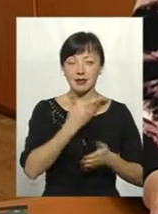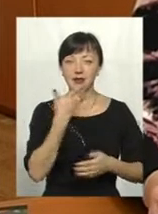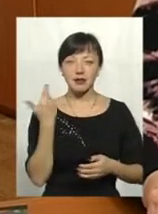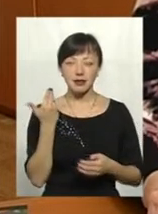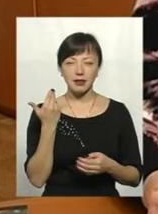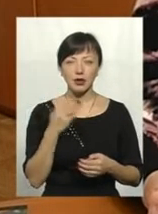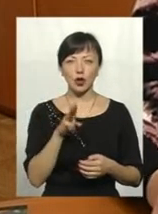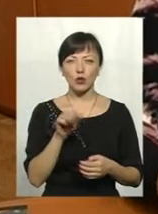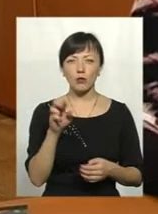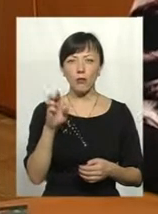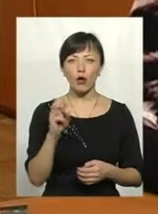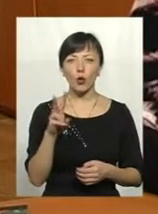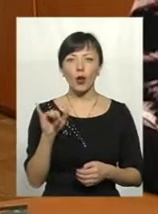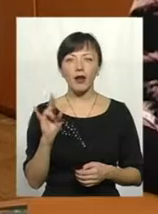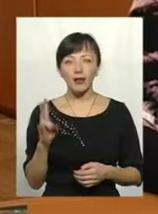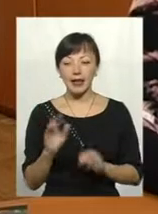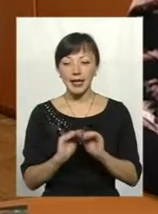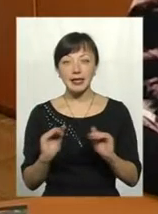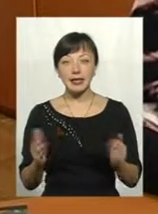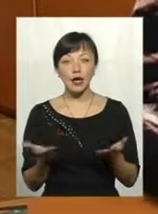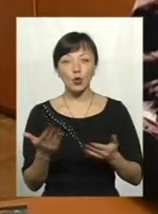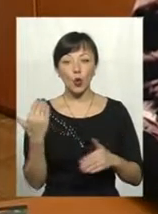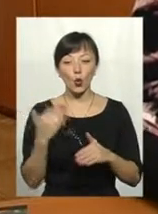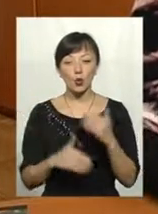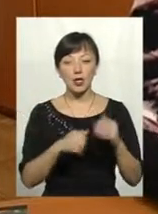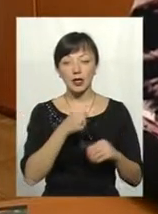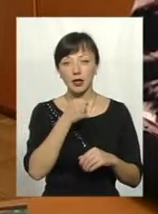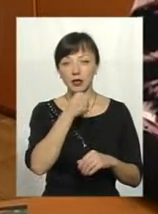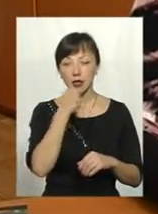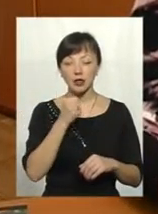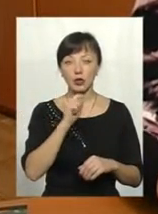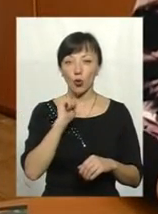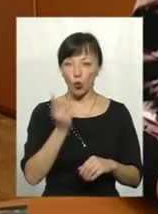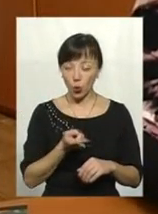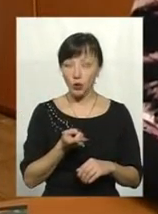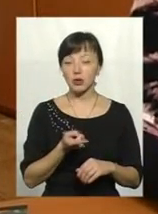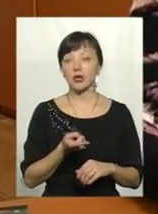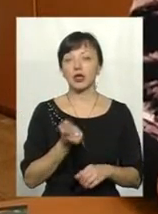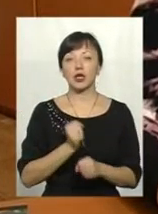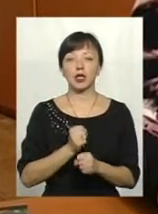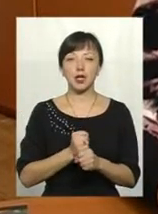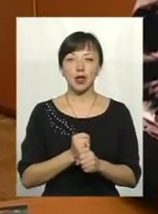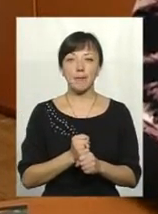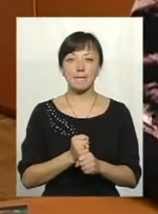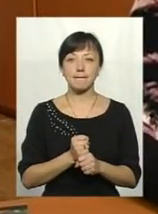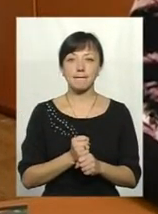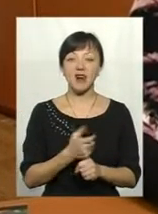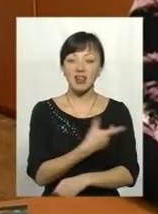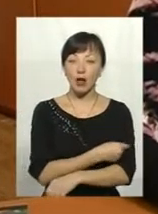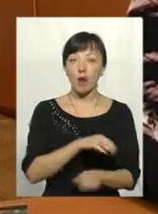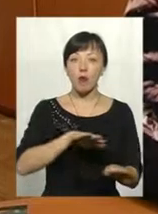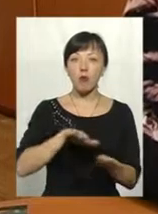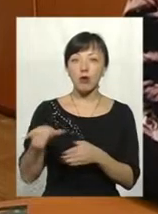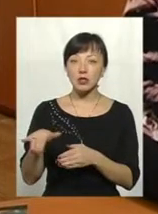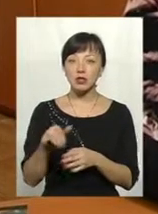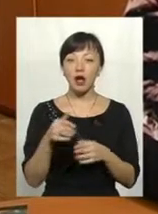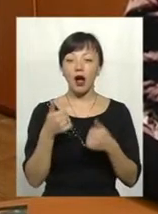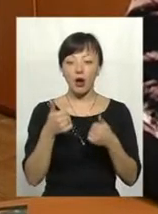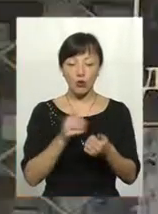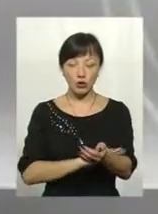нам очень важно, потому что детей, которые уже старше года, то мы делаем вакцинацию после отрицательной